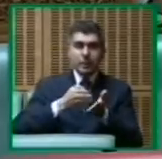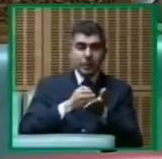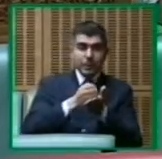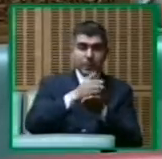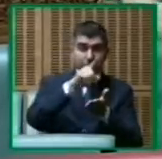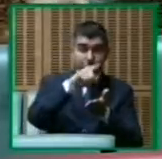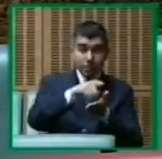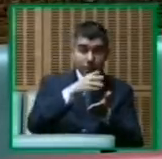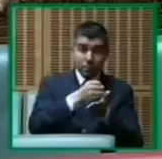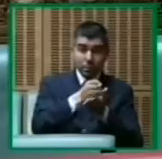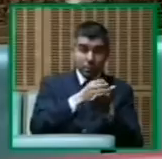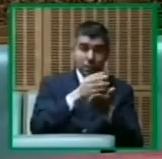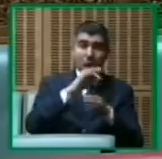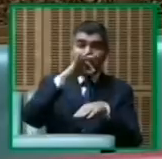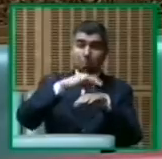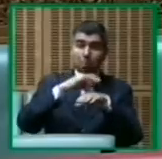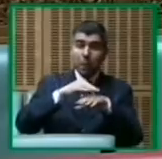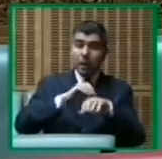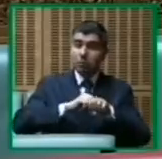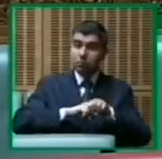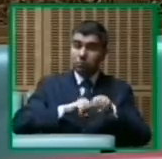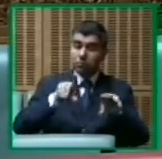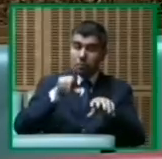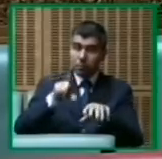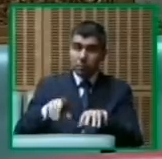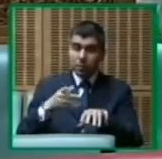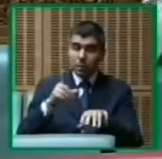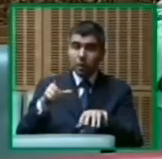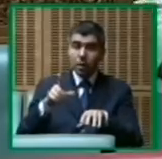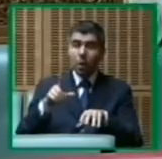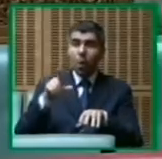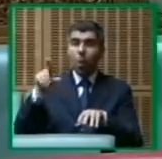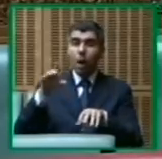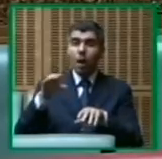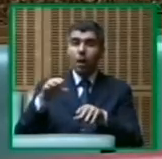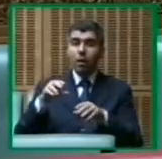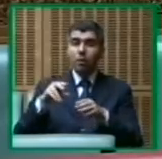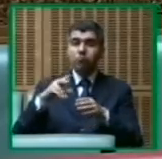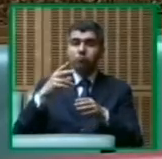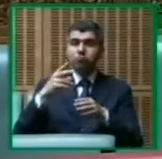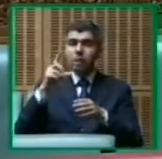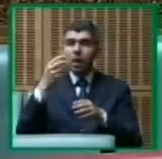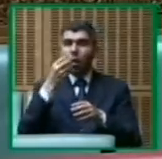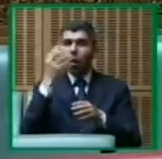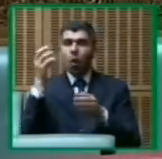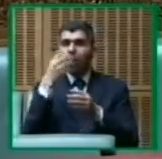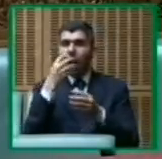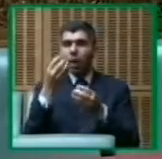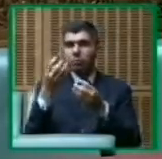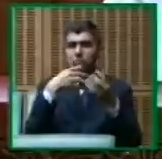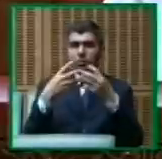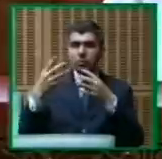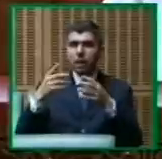طريق القطار وكتشحنوا باش يدخل المحطة، الغبرة ديالو اللي كتوصل لذوك